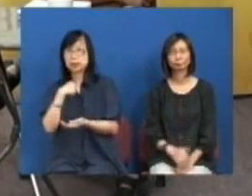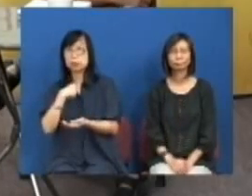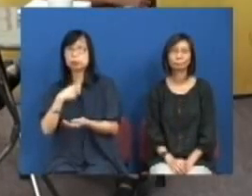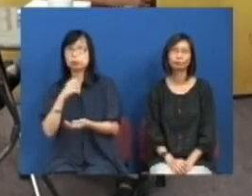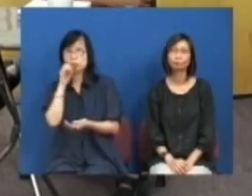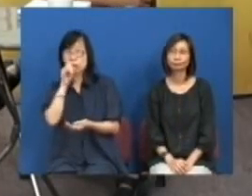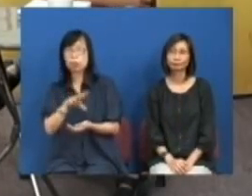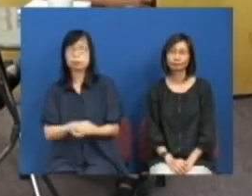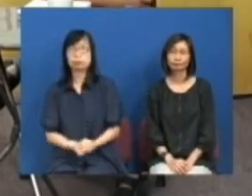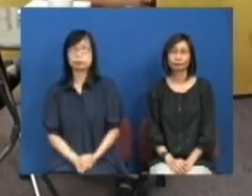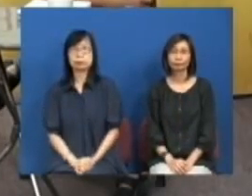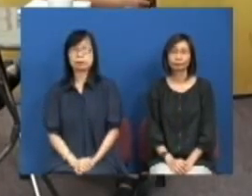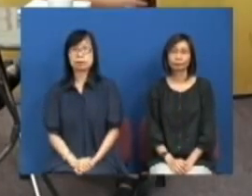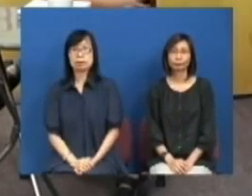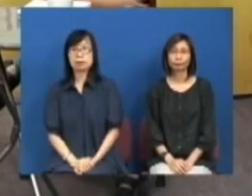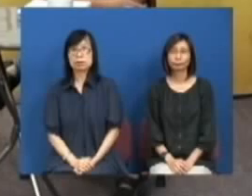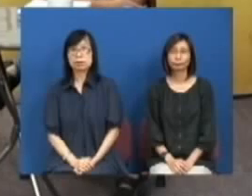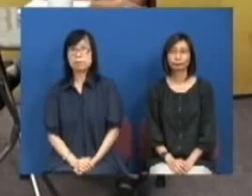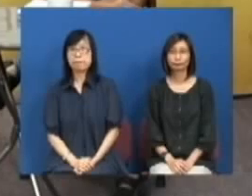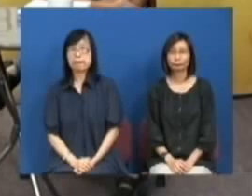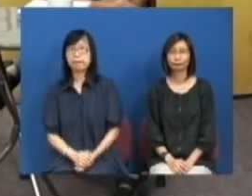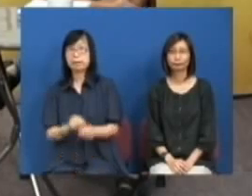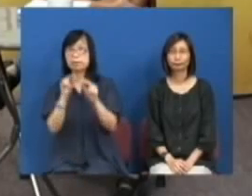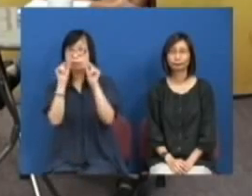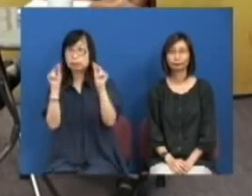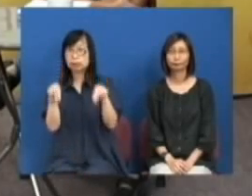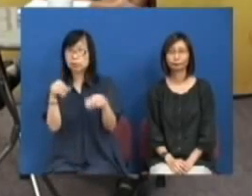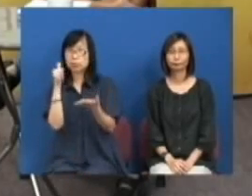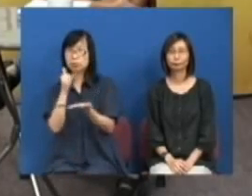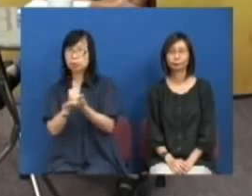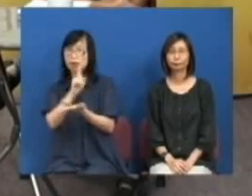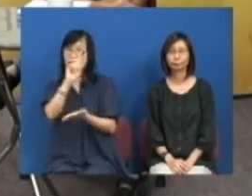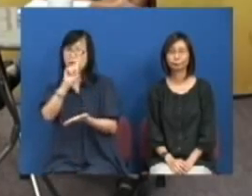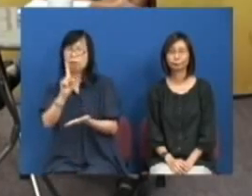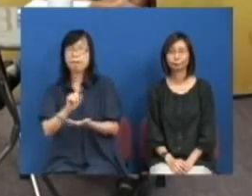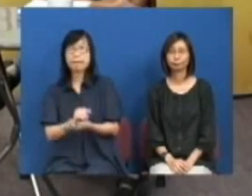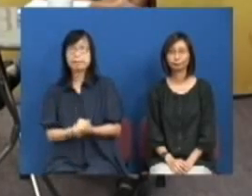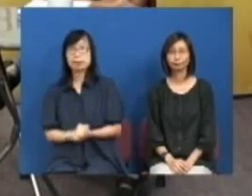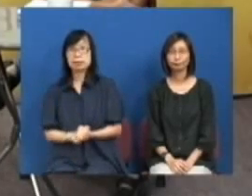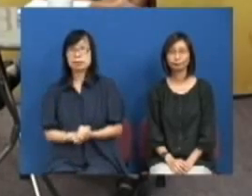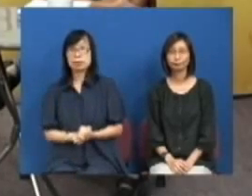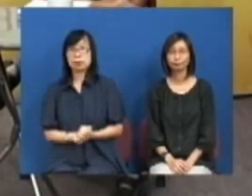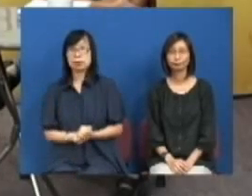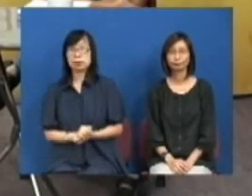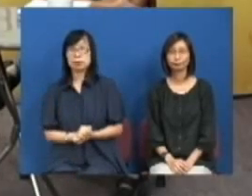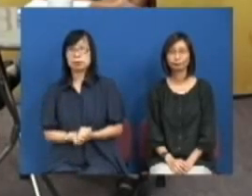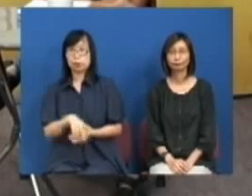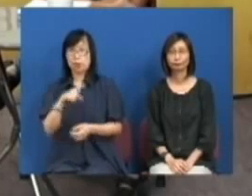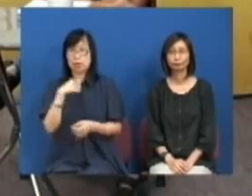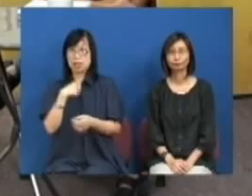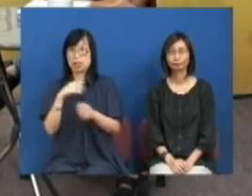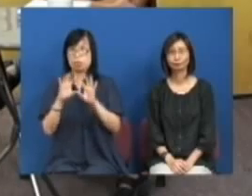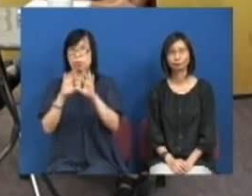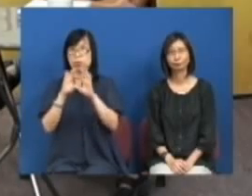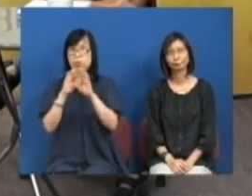你？咁嗱，呢個問題就在於乜嘢咧？就係話，如果你作為你如果你身為一個團體叫支